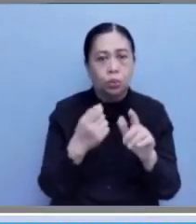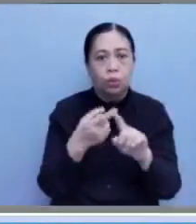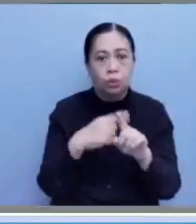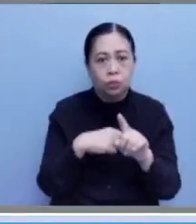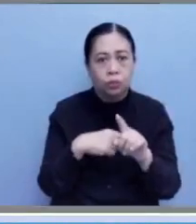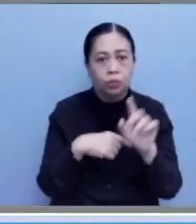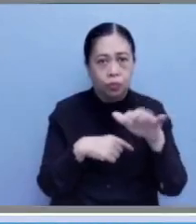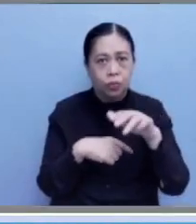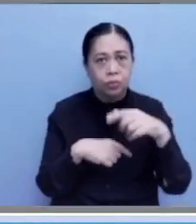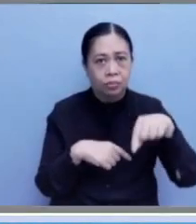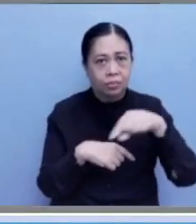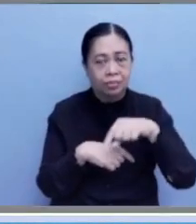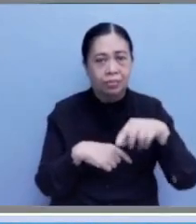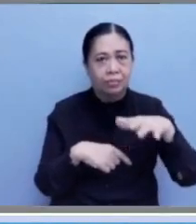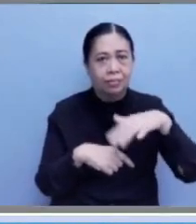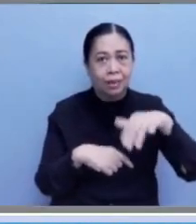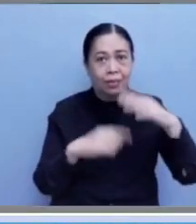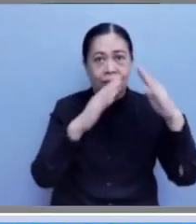yard namin.